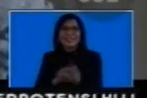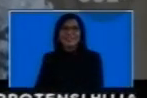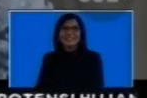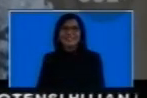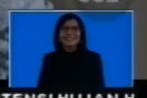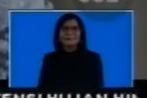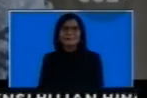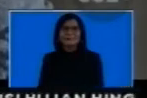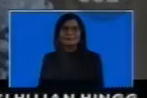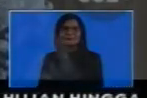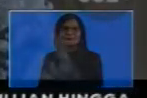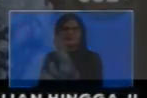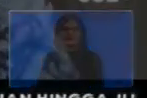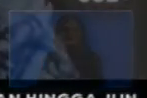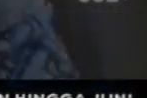ini.